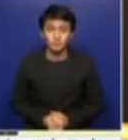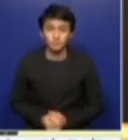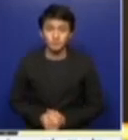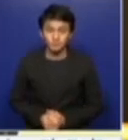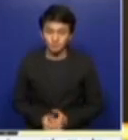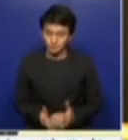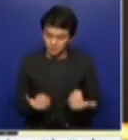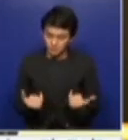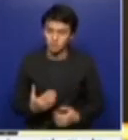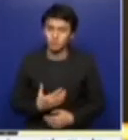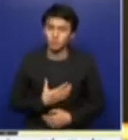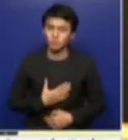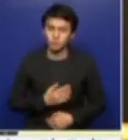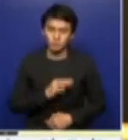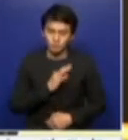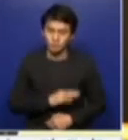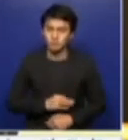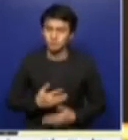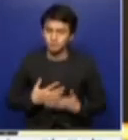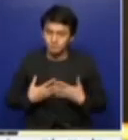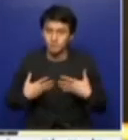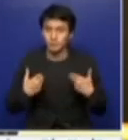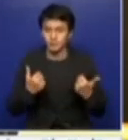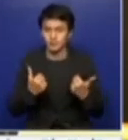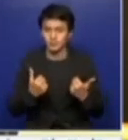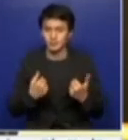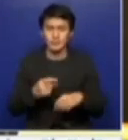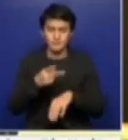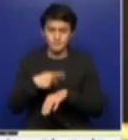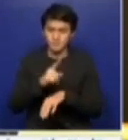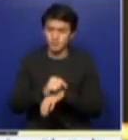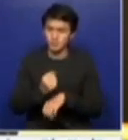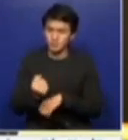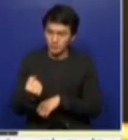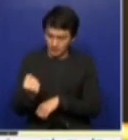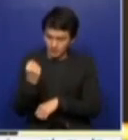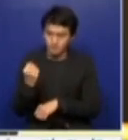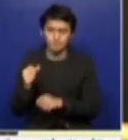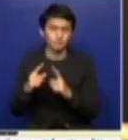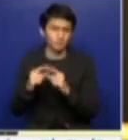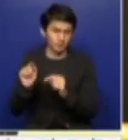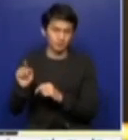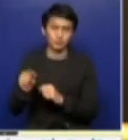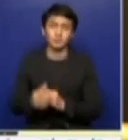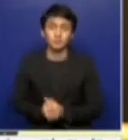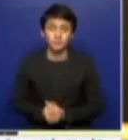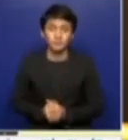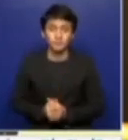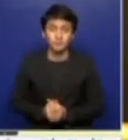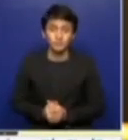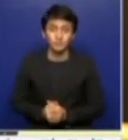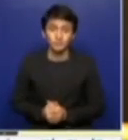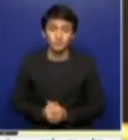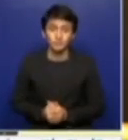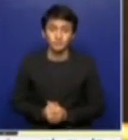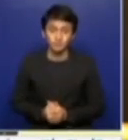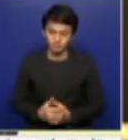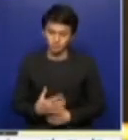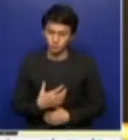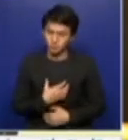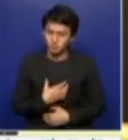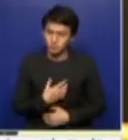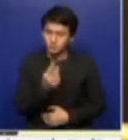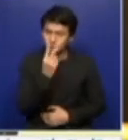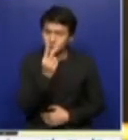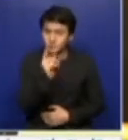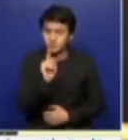มสบายใจขึ้นที่ท่านประธานได้เข้มงวดในเรื่องนี้และกระผมก็ยังเห็นว่า